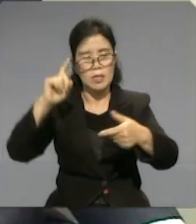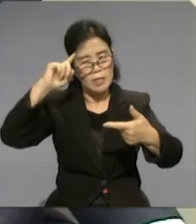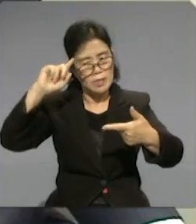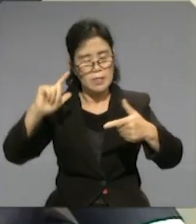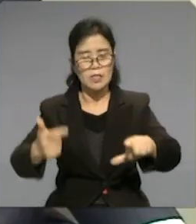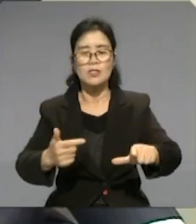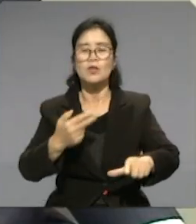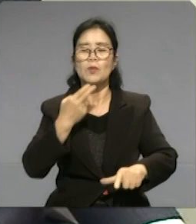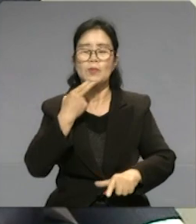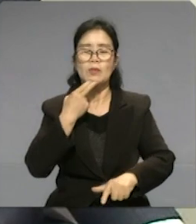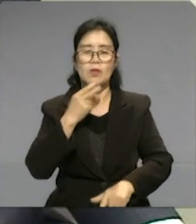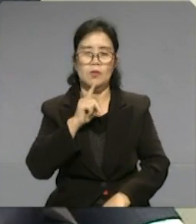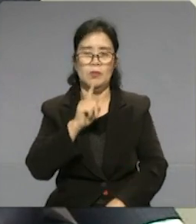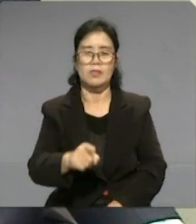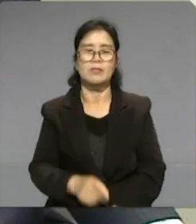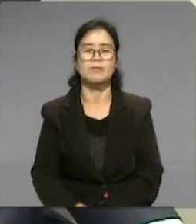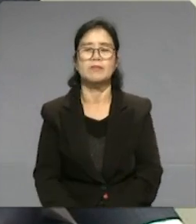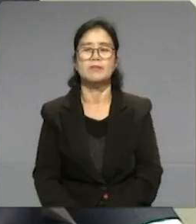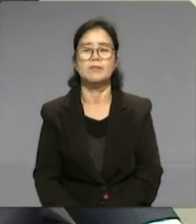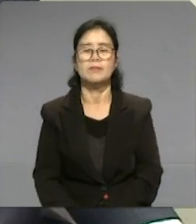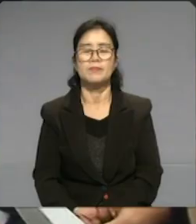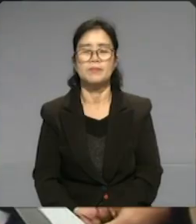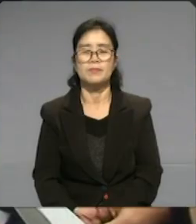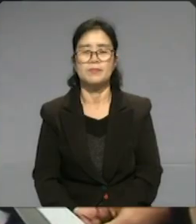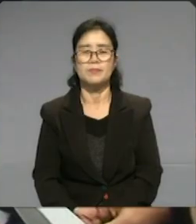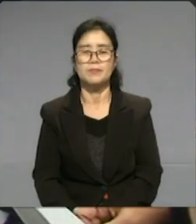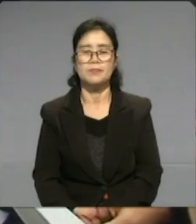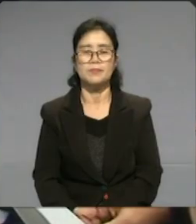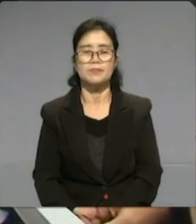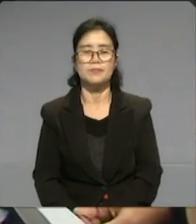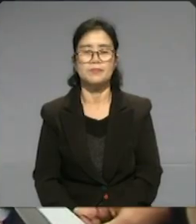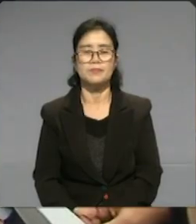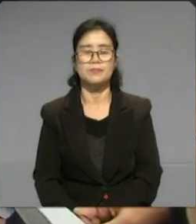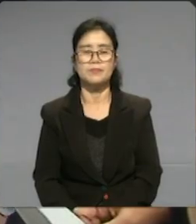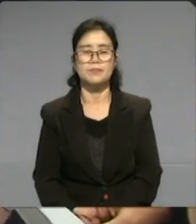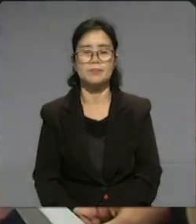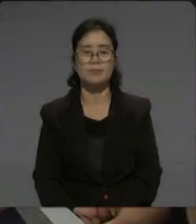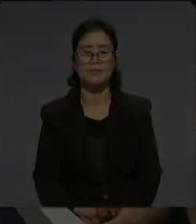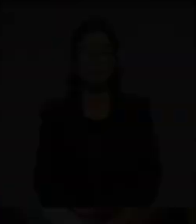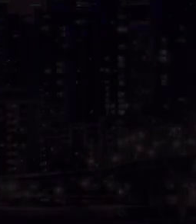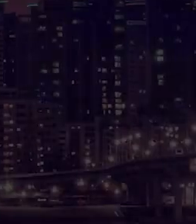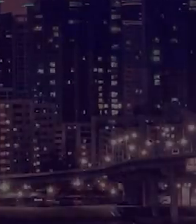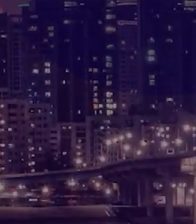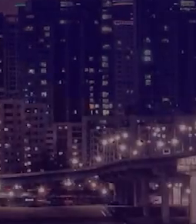이견은 없다고 전했습니다. OBS 뉴스 윤종화입니다.